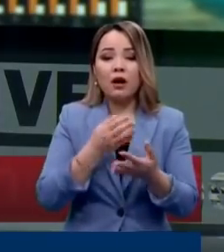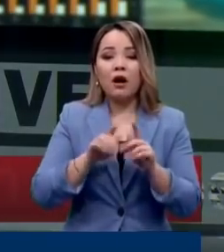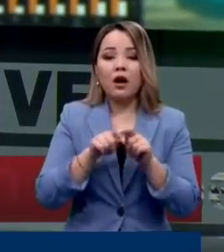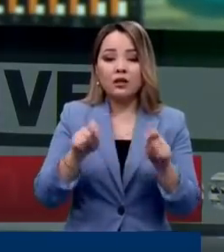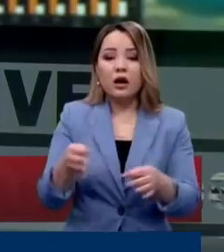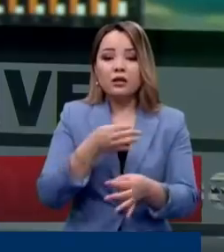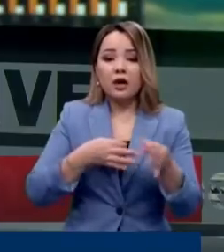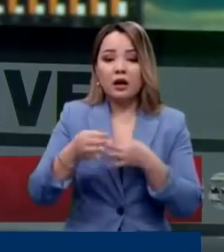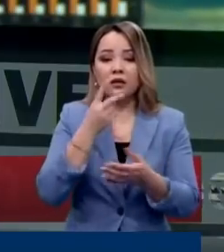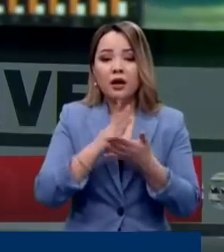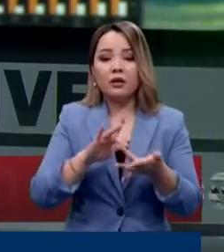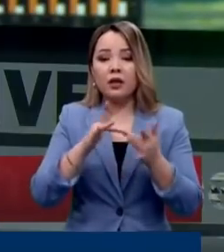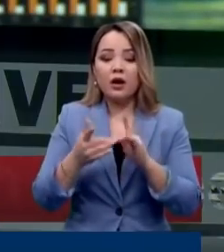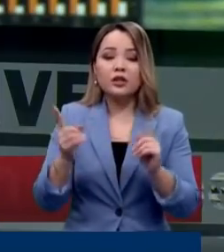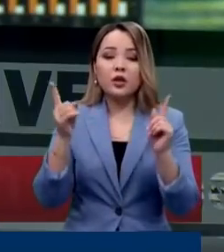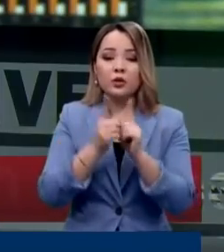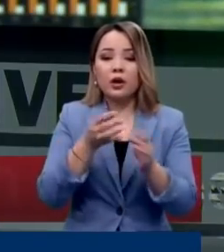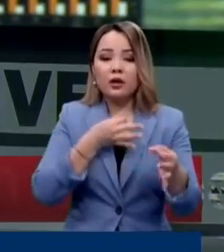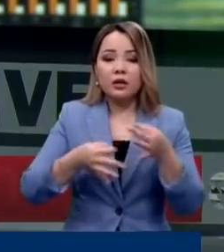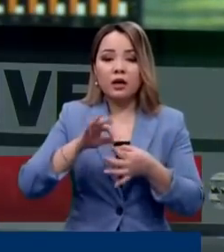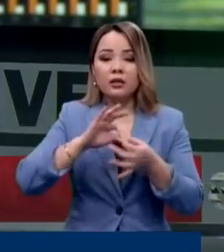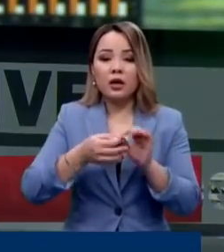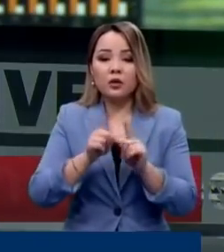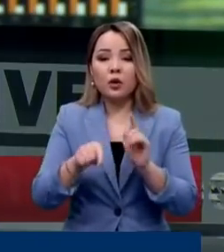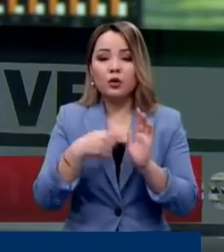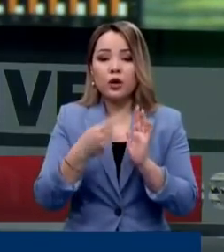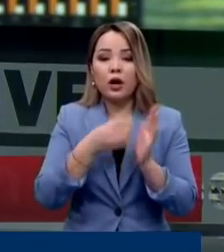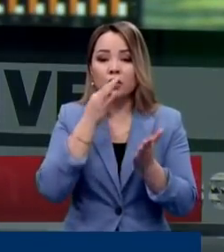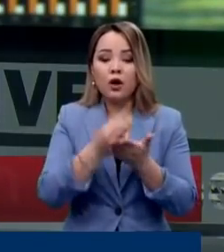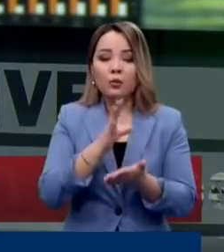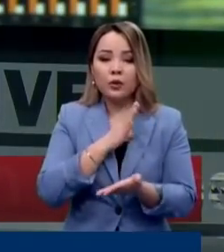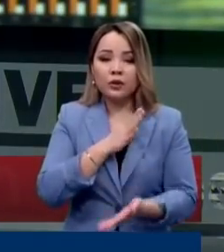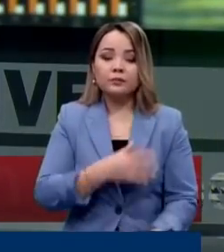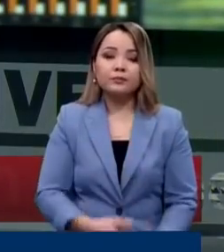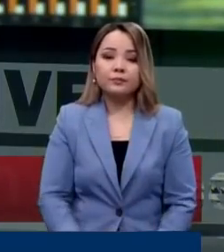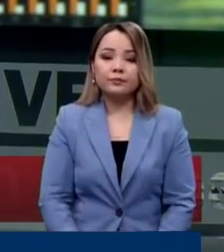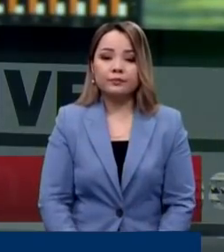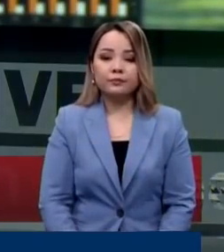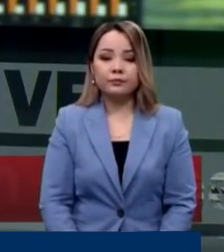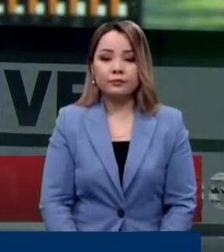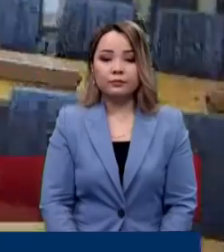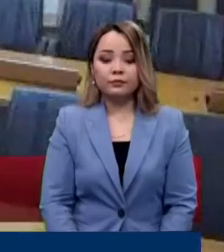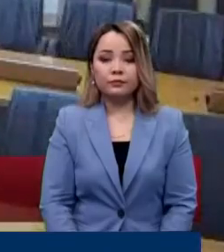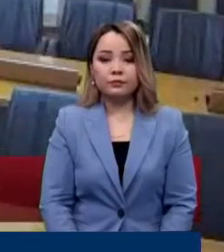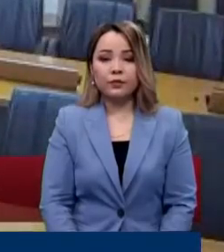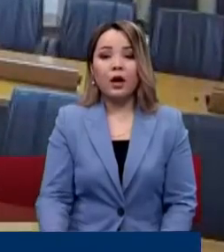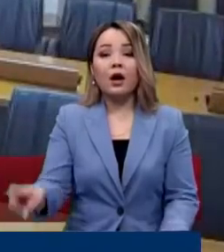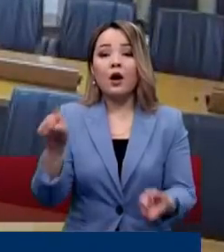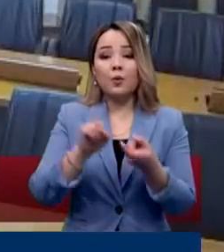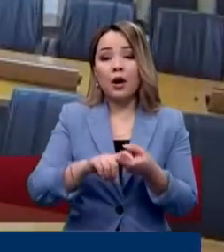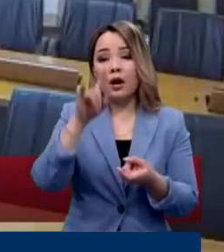диалогқа шықты. Онлайн кездесуде олар өткір сұрақтарға жауап берді. Саят Ермек әрі қарай.